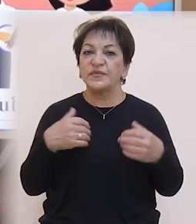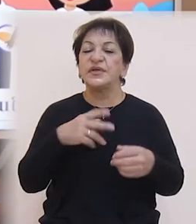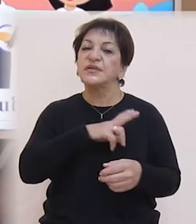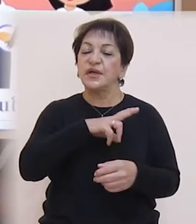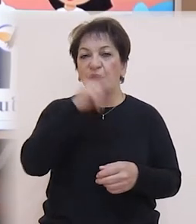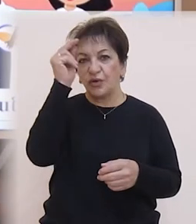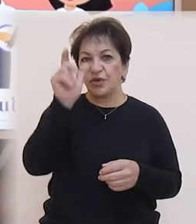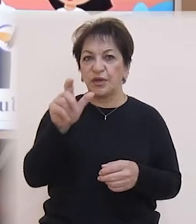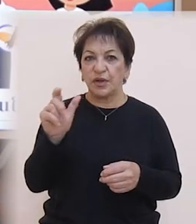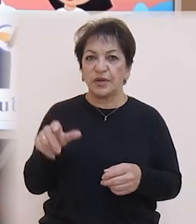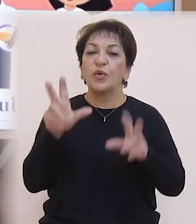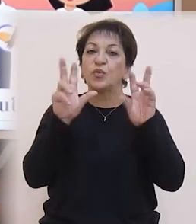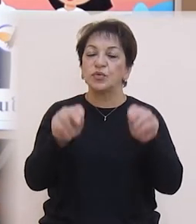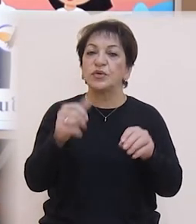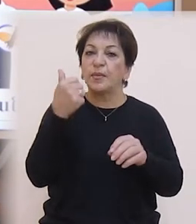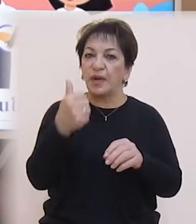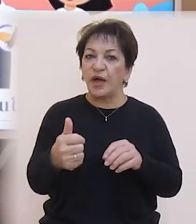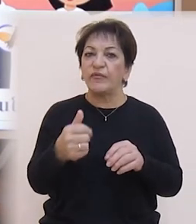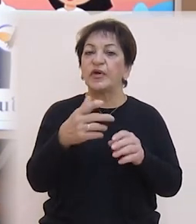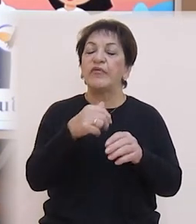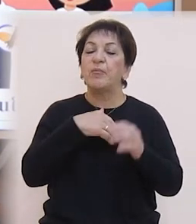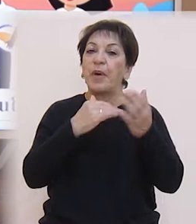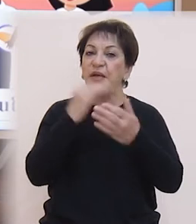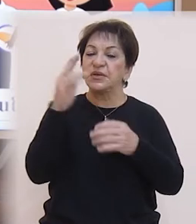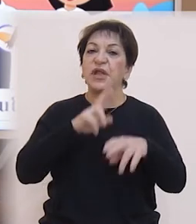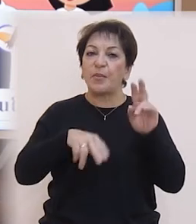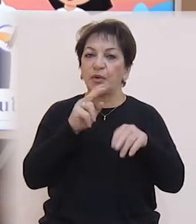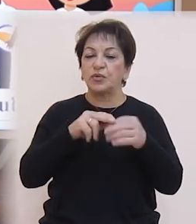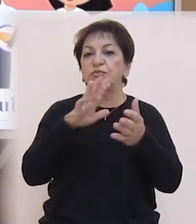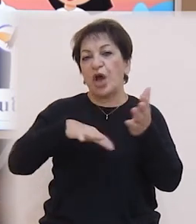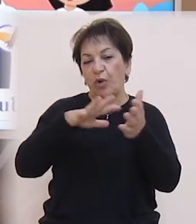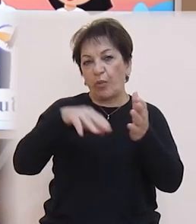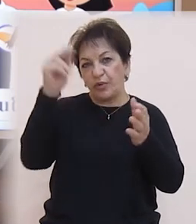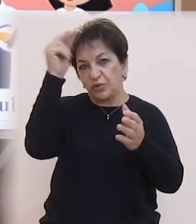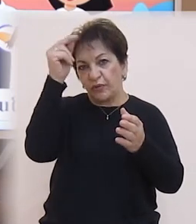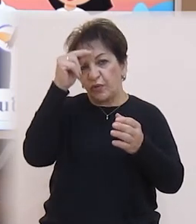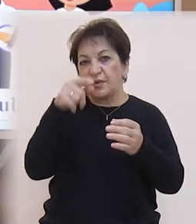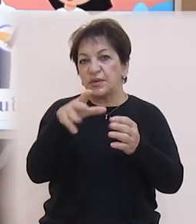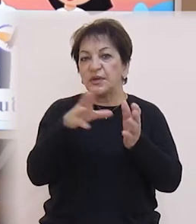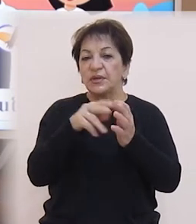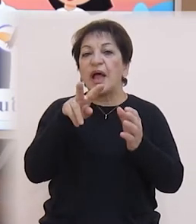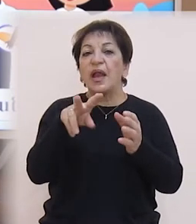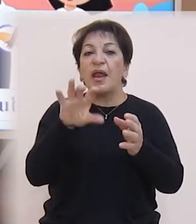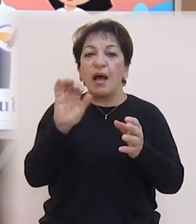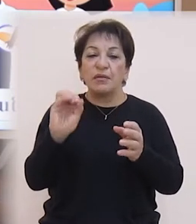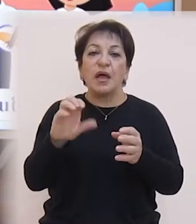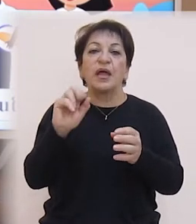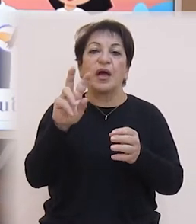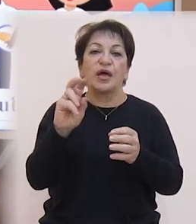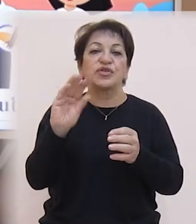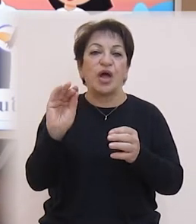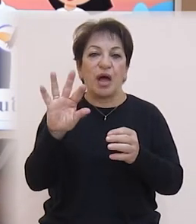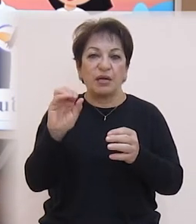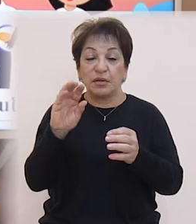Բարև ձեզ, սիրելի աշակերտներ։ Հուսամլիով եք եւ բարձր դրամատրությամբ շարունակում եք ձեր ուսումնառությունը։ Ձեզ հետ Յանա Եղշադյանն